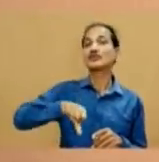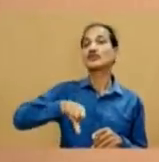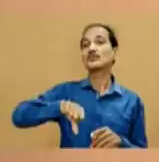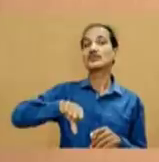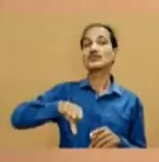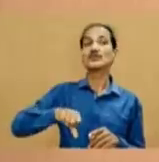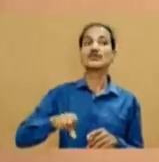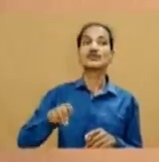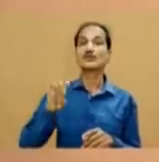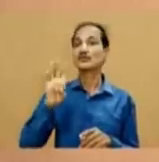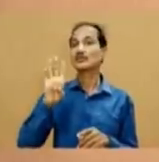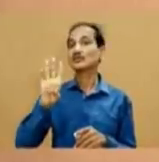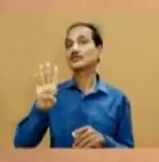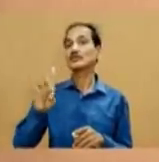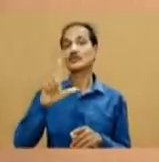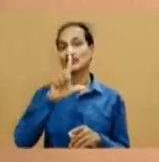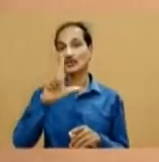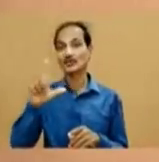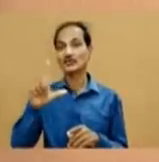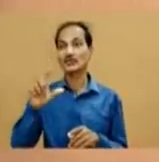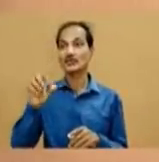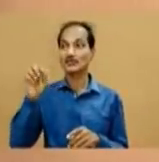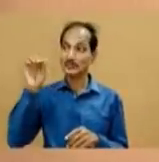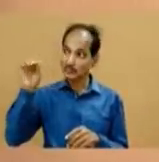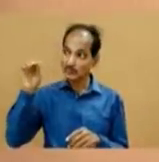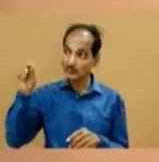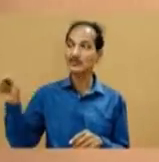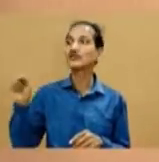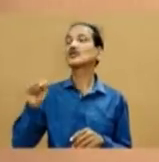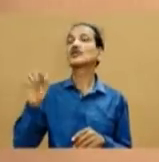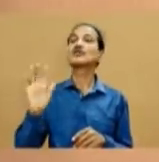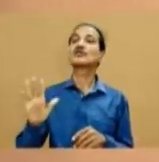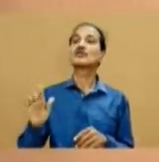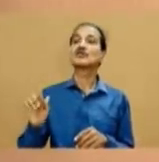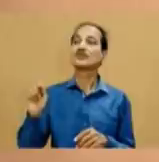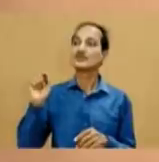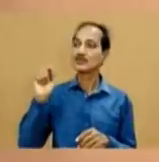4.5 କୋଟି ଓଡ଼ିଶାବାସୀ, ତାଙ୍କ ଭିତରେ ଅଛନ୍ତି